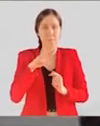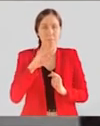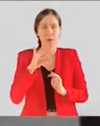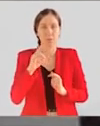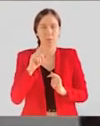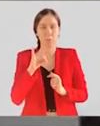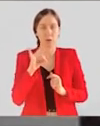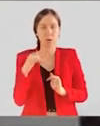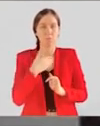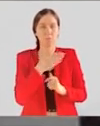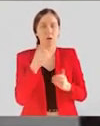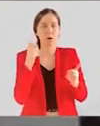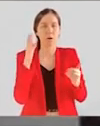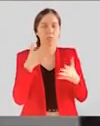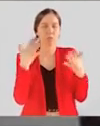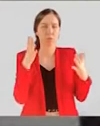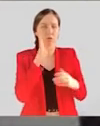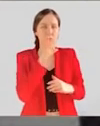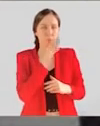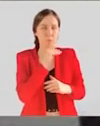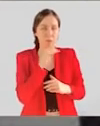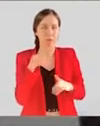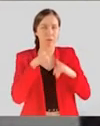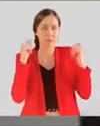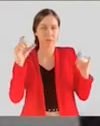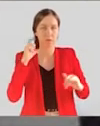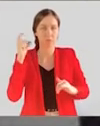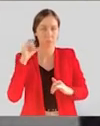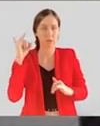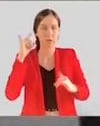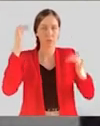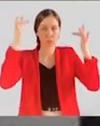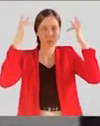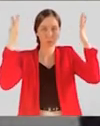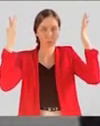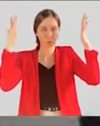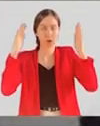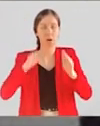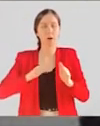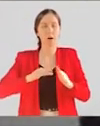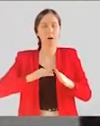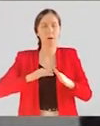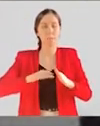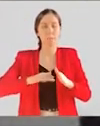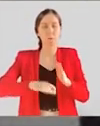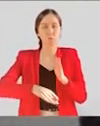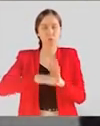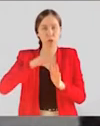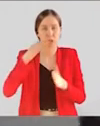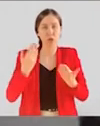достигли больших успехов в развитии экономики и культуры, повышение жизненного уровня